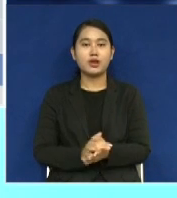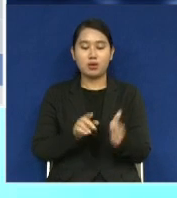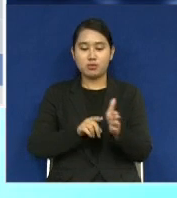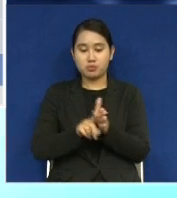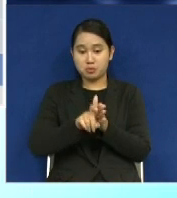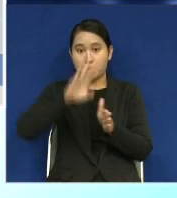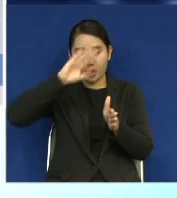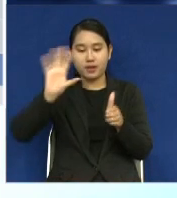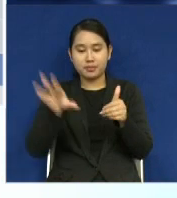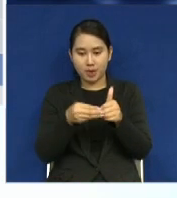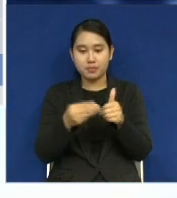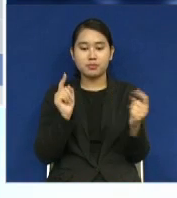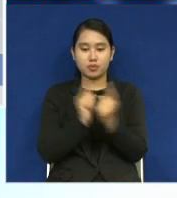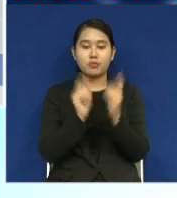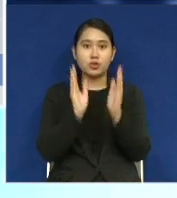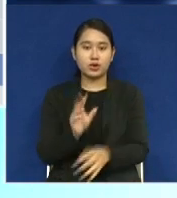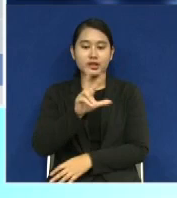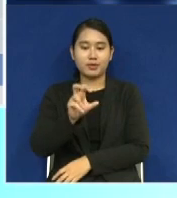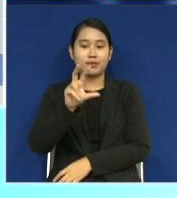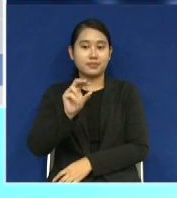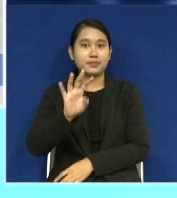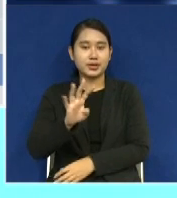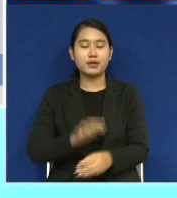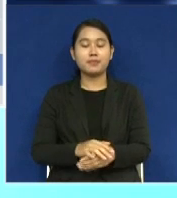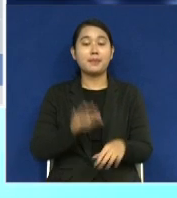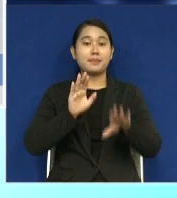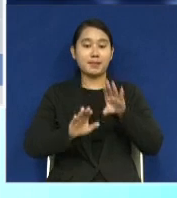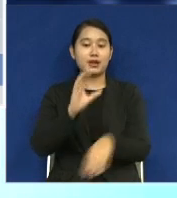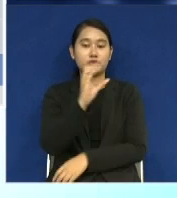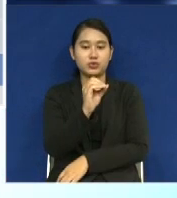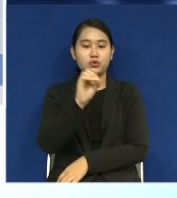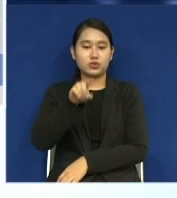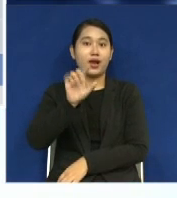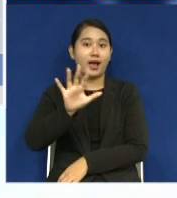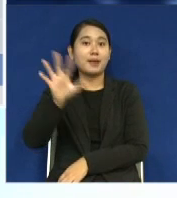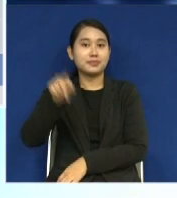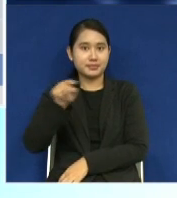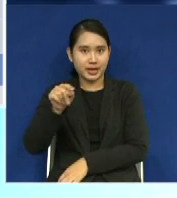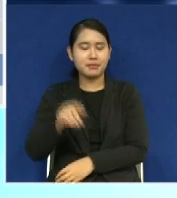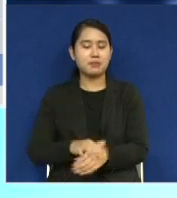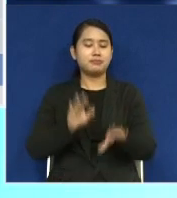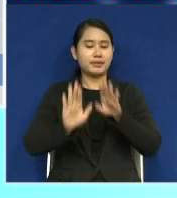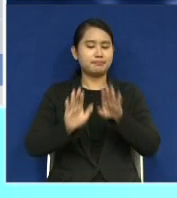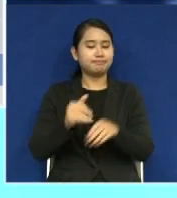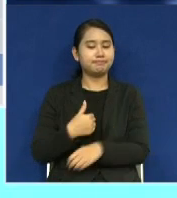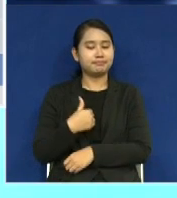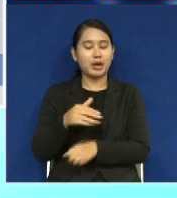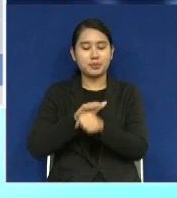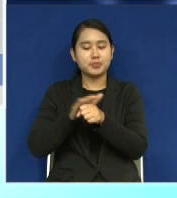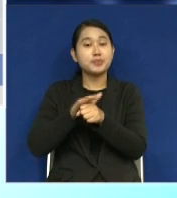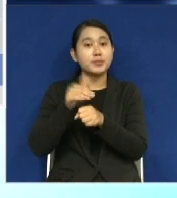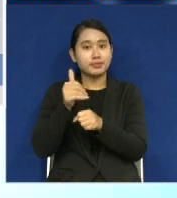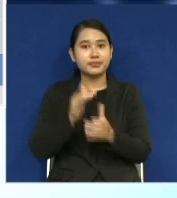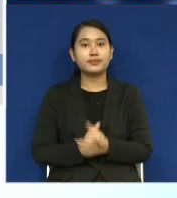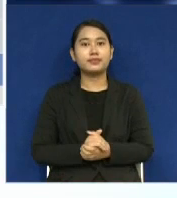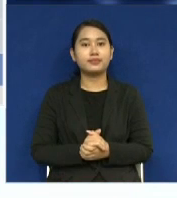ทั้งสิ้น332รายค่ะซึ่งคิดเป็น 0.55% นะคะซึ่งถือว่ามีจำนวนไม่มากค่ะและในต